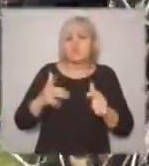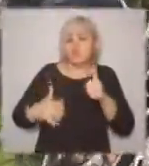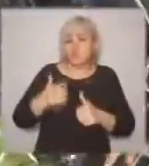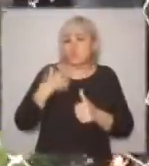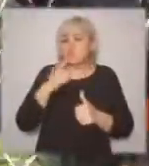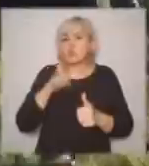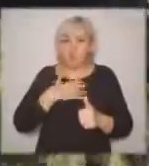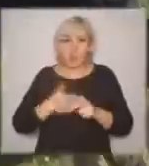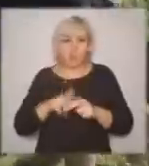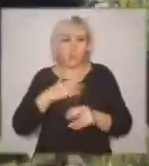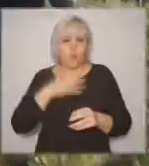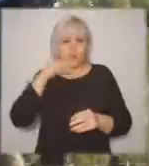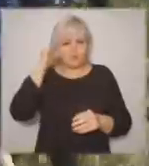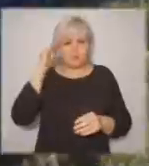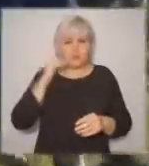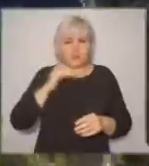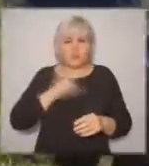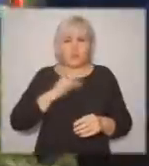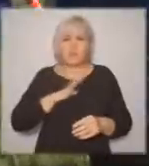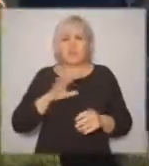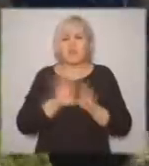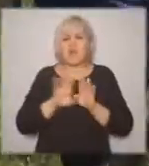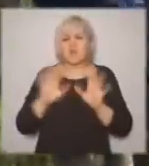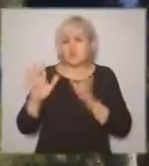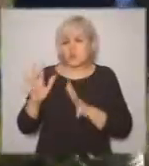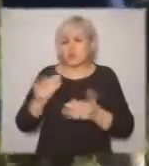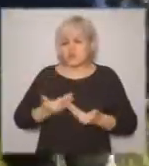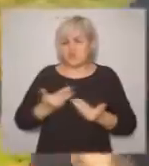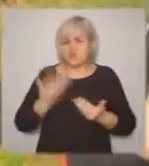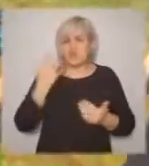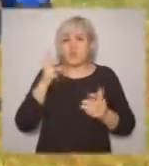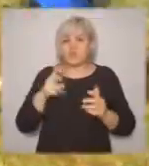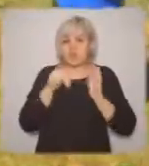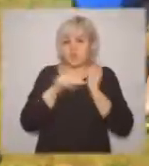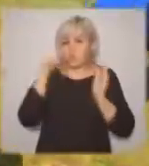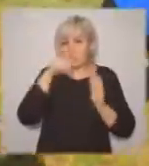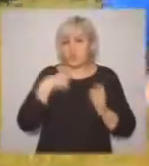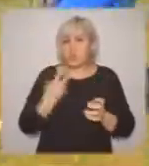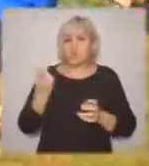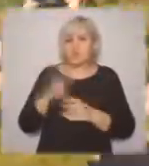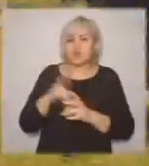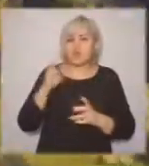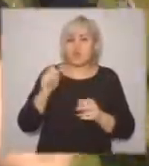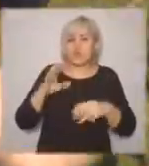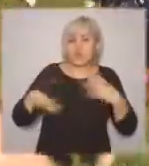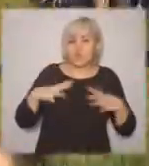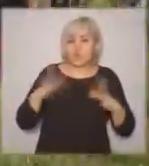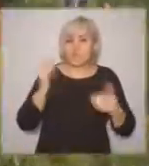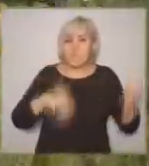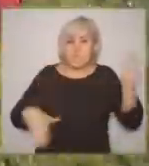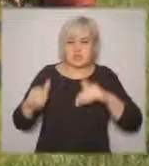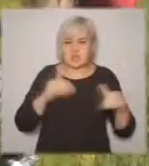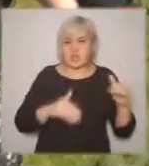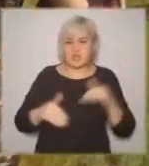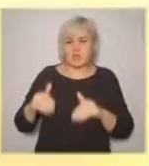моей инвалидности, а могли, ну, с гордостью говорить, вот это мой